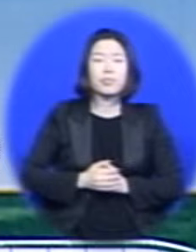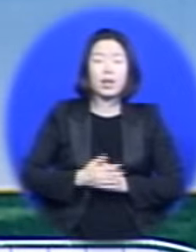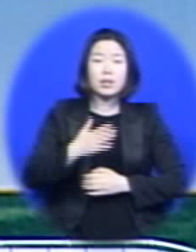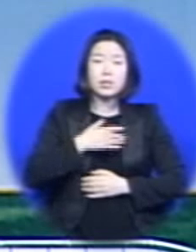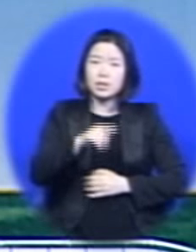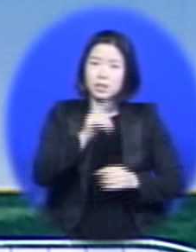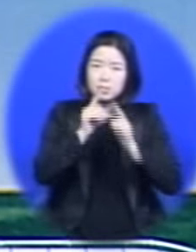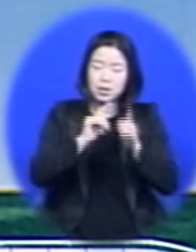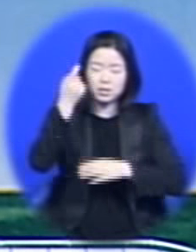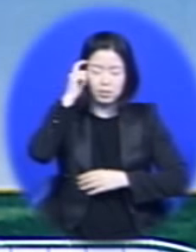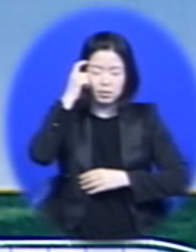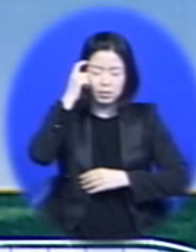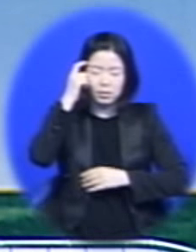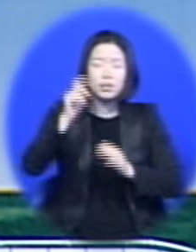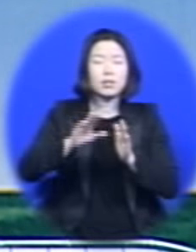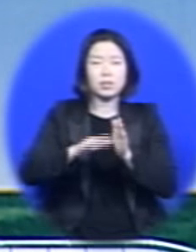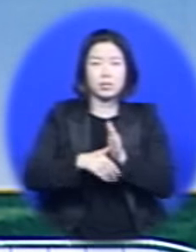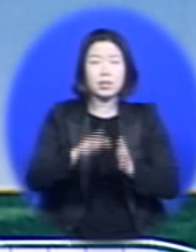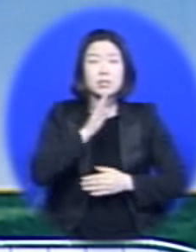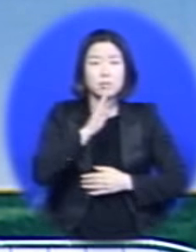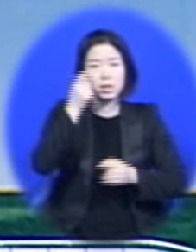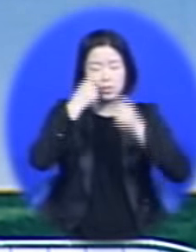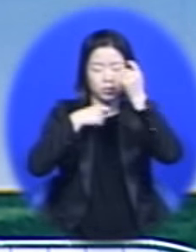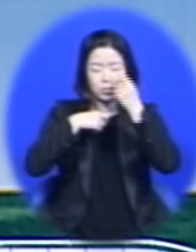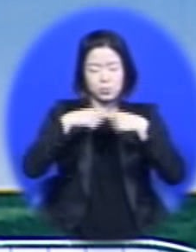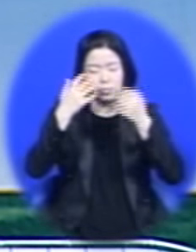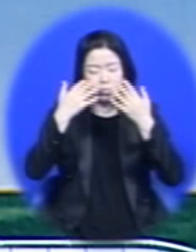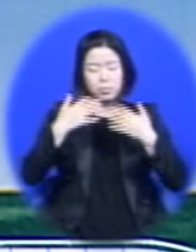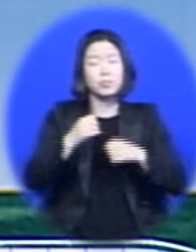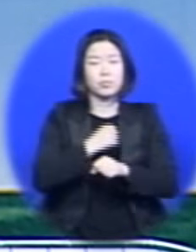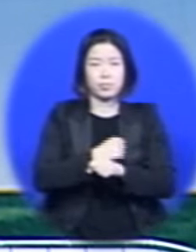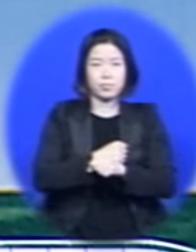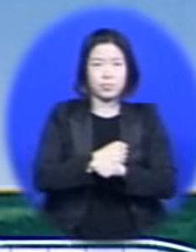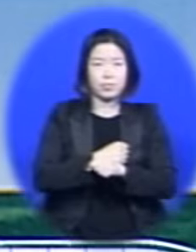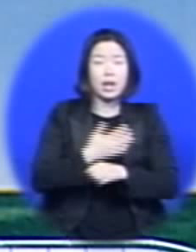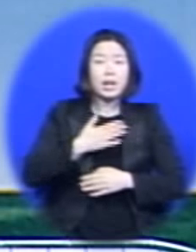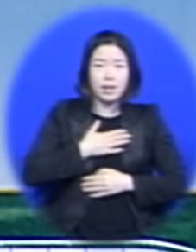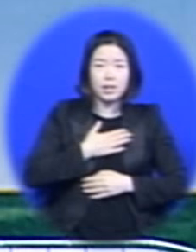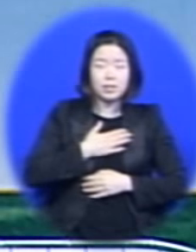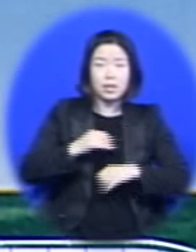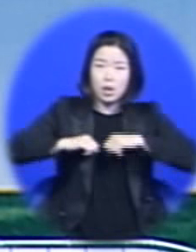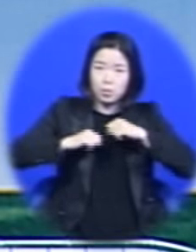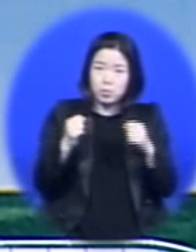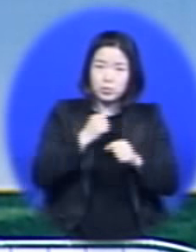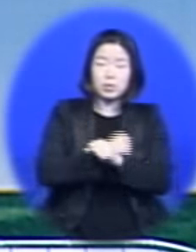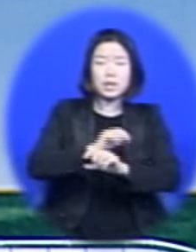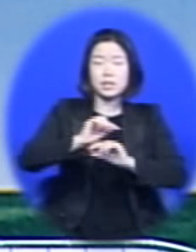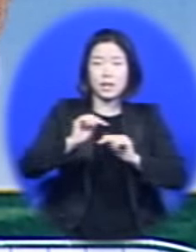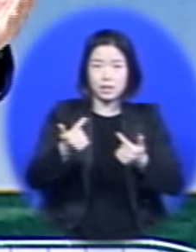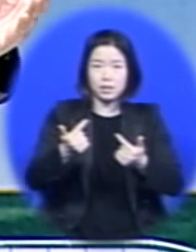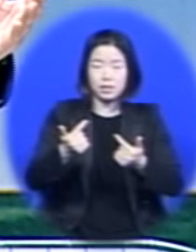저는 이 말씀을 묵상하면서 정말 눈물이 나더라. 나는 복종하지 않는 내